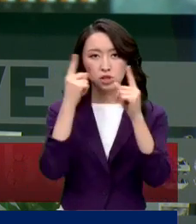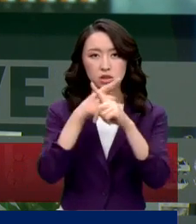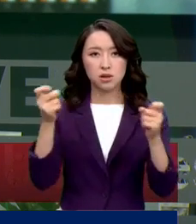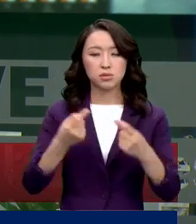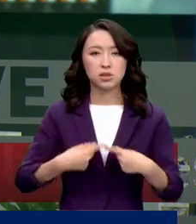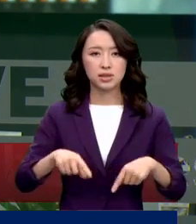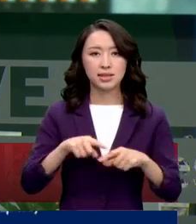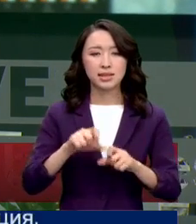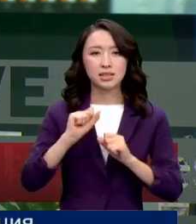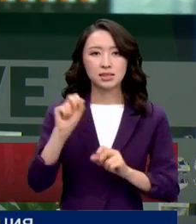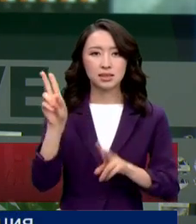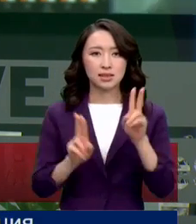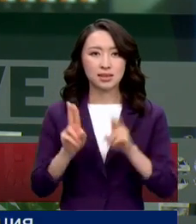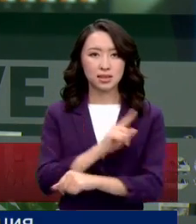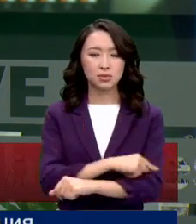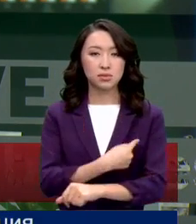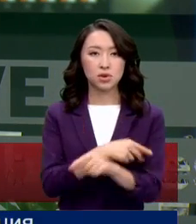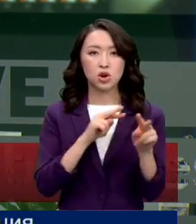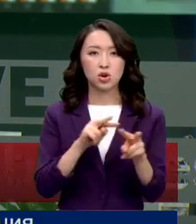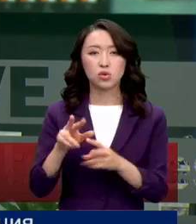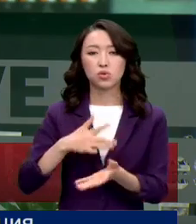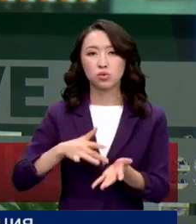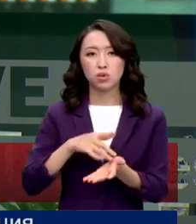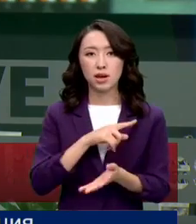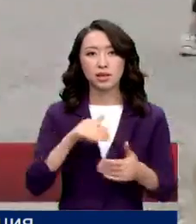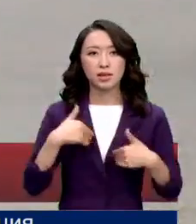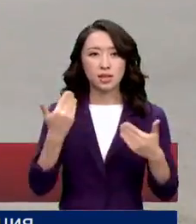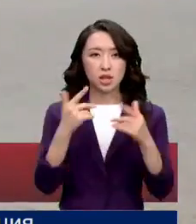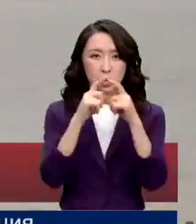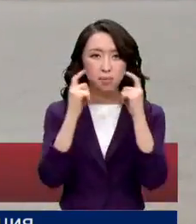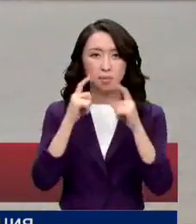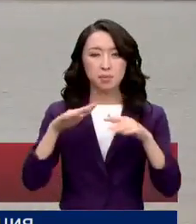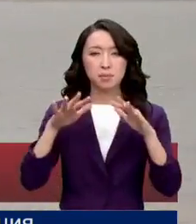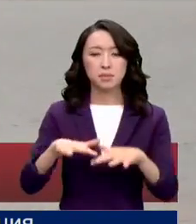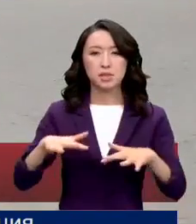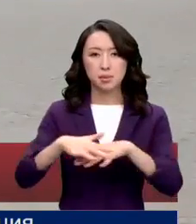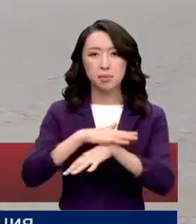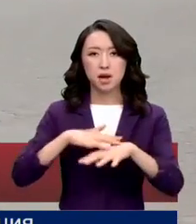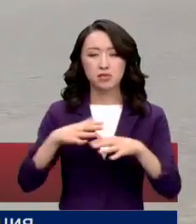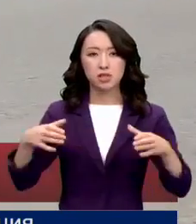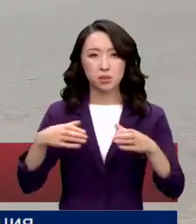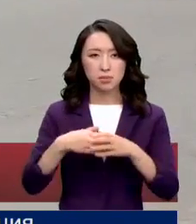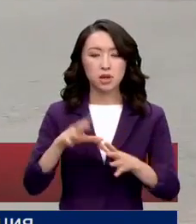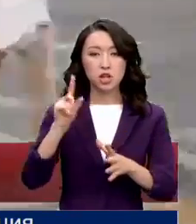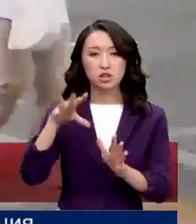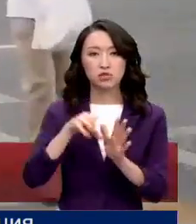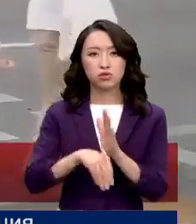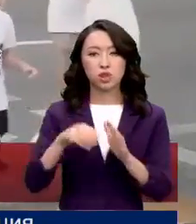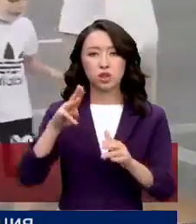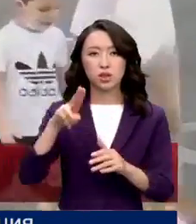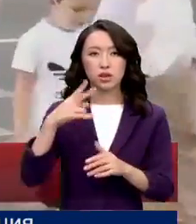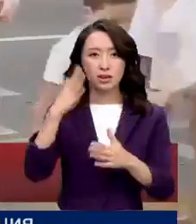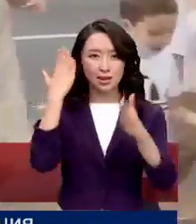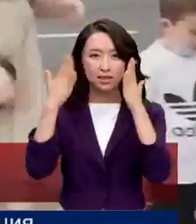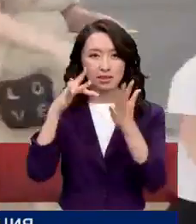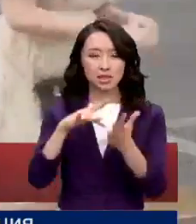департаменте санитарно-эпидемиологического контроля города. Они рекомендуют носить маски в местах массового скопления, включая торговые и развлекательные центры,